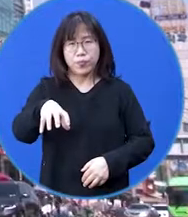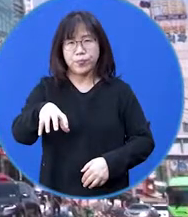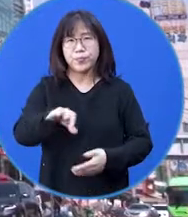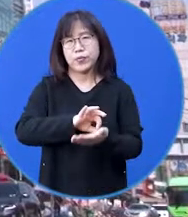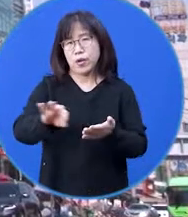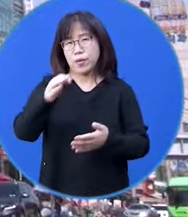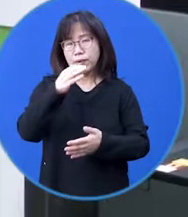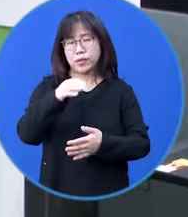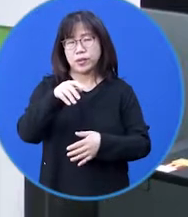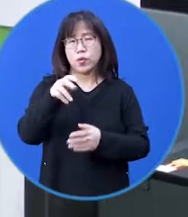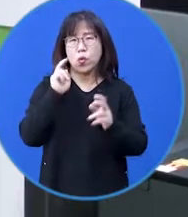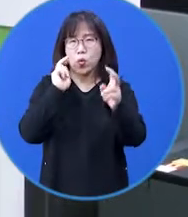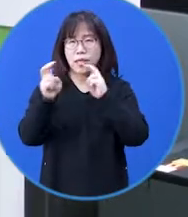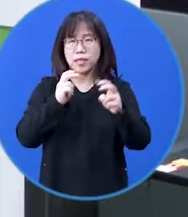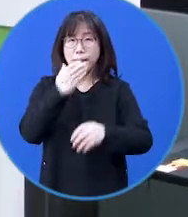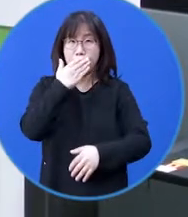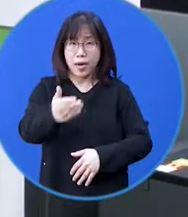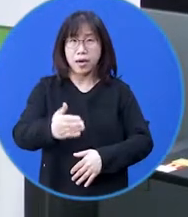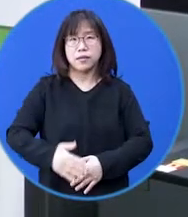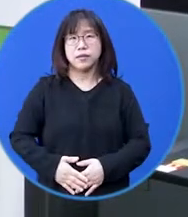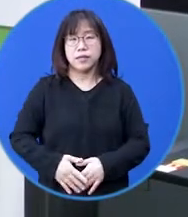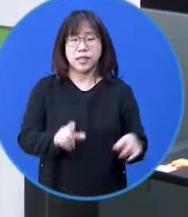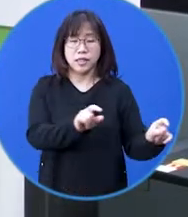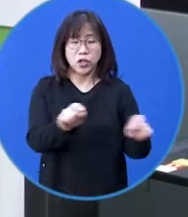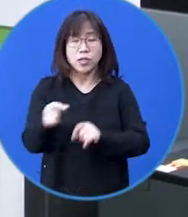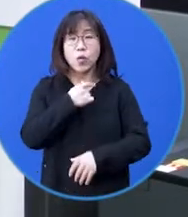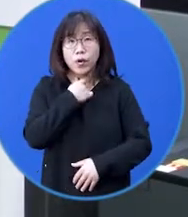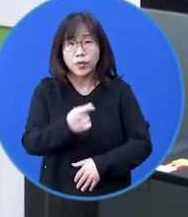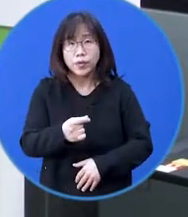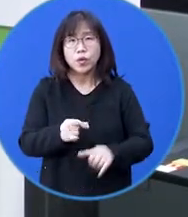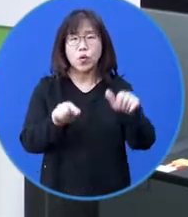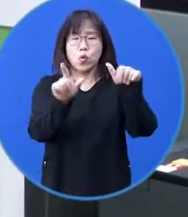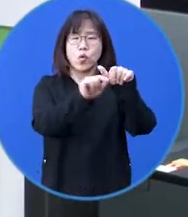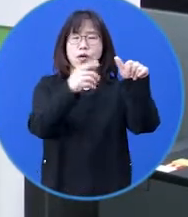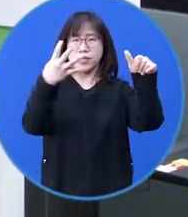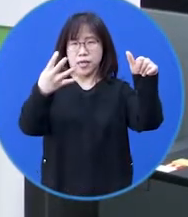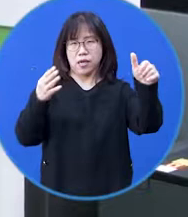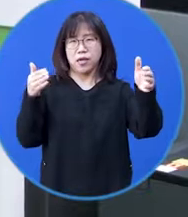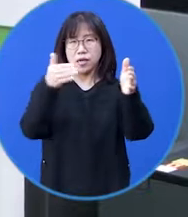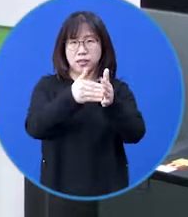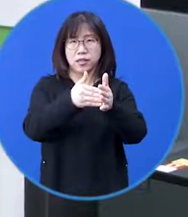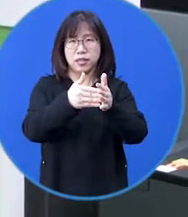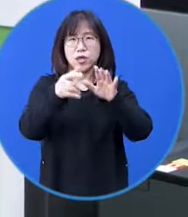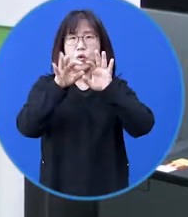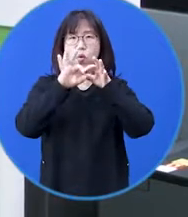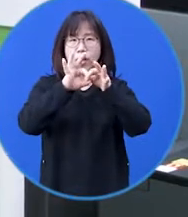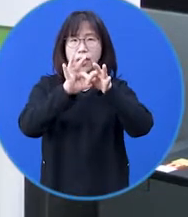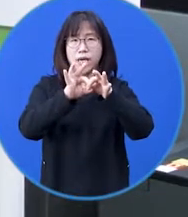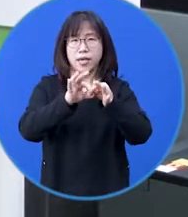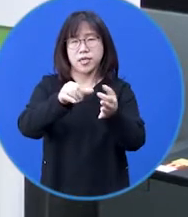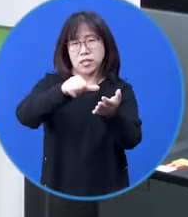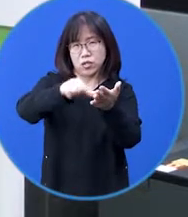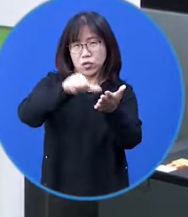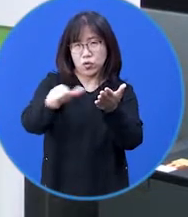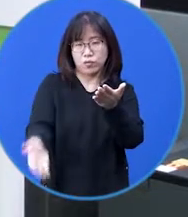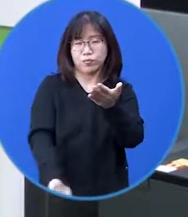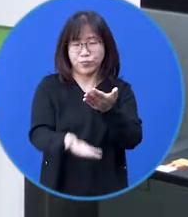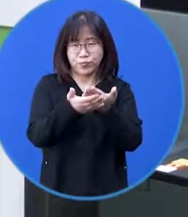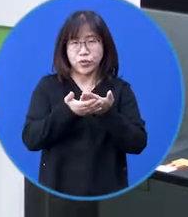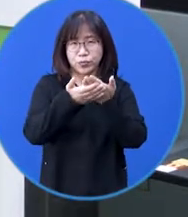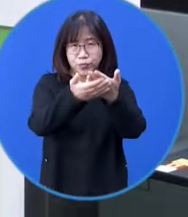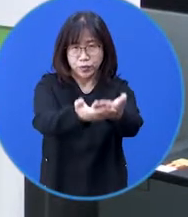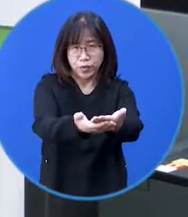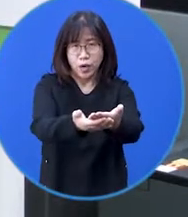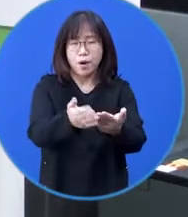등이며 이용업소는 제외됩니다. 연장을 원하는 법인은 5월 4일까지 관련 서류를 준비해